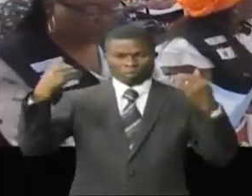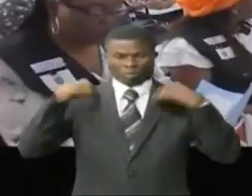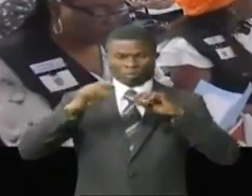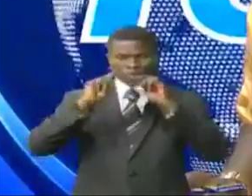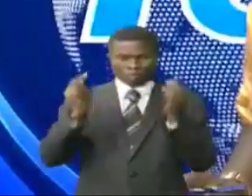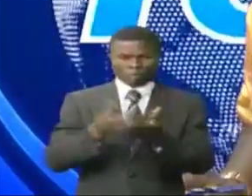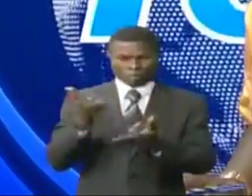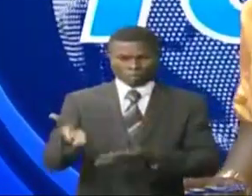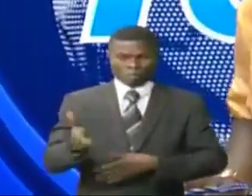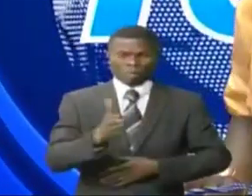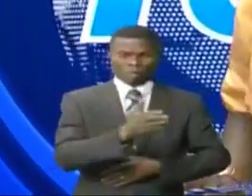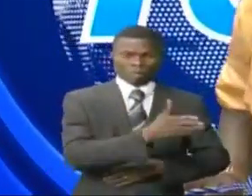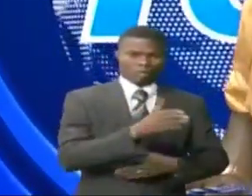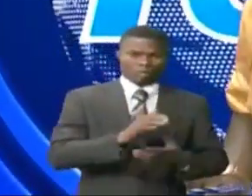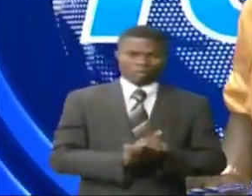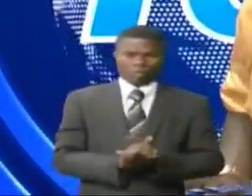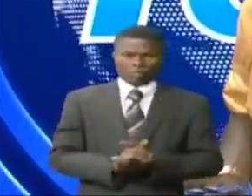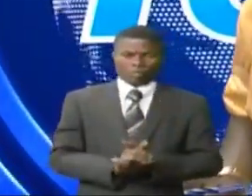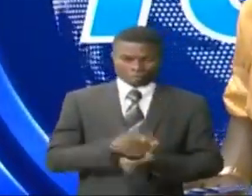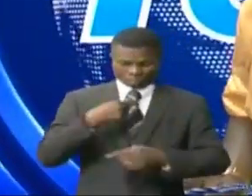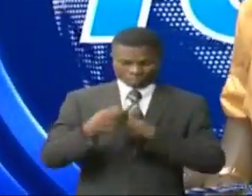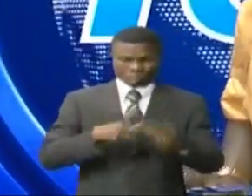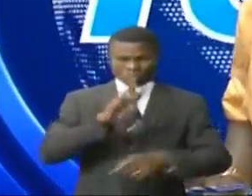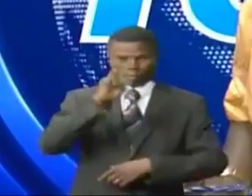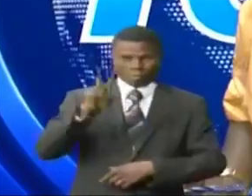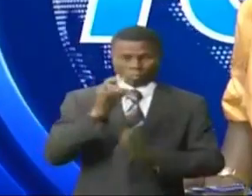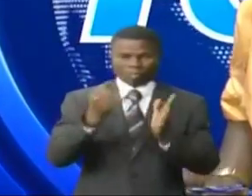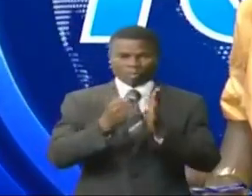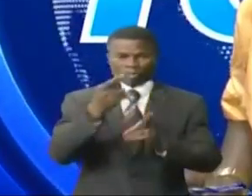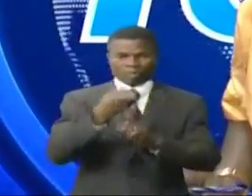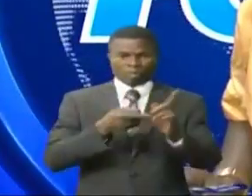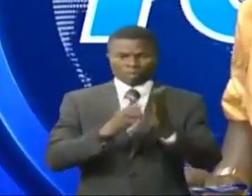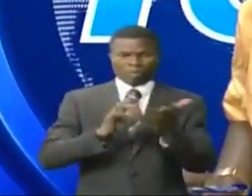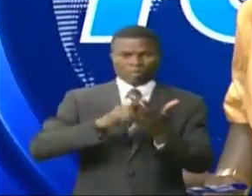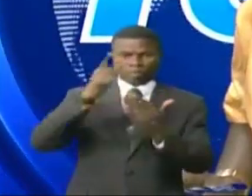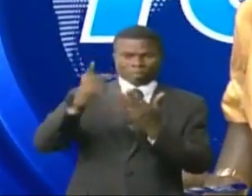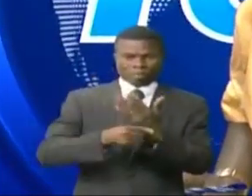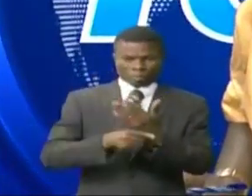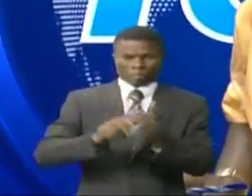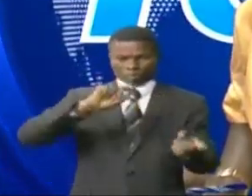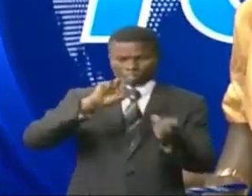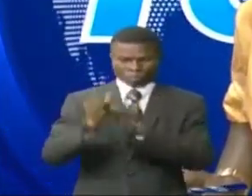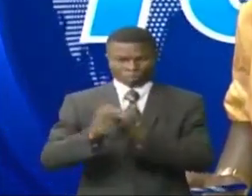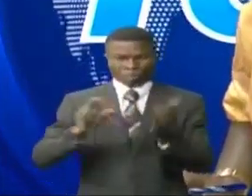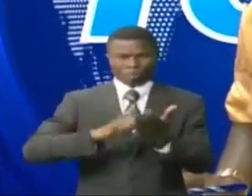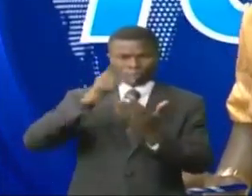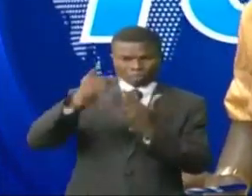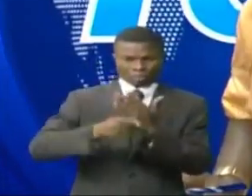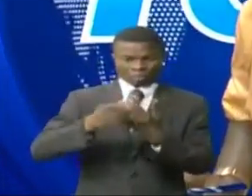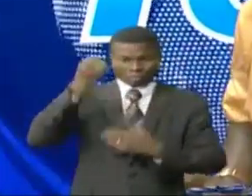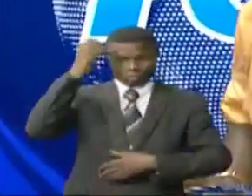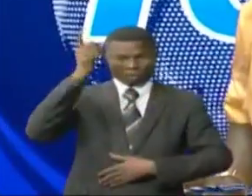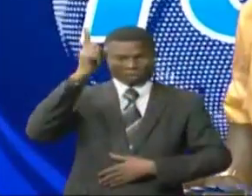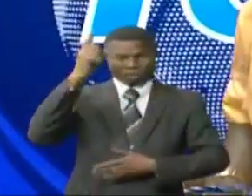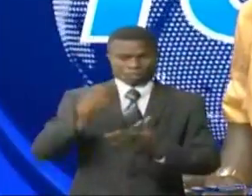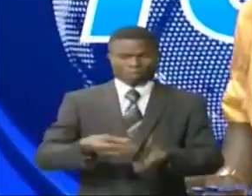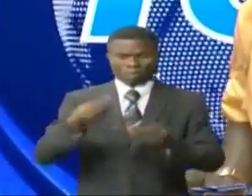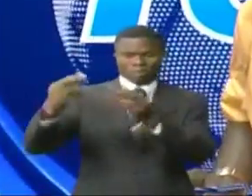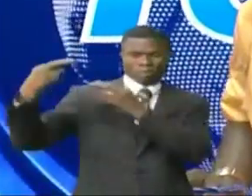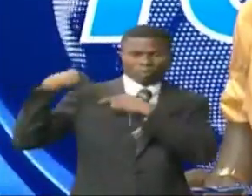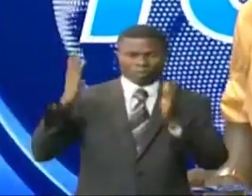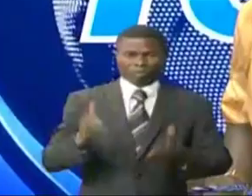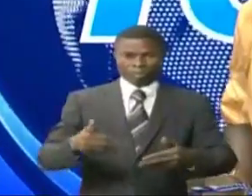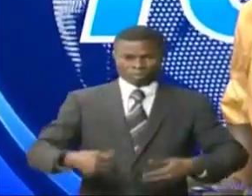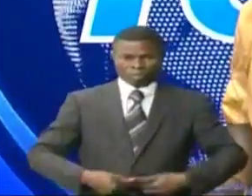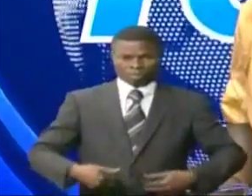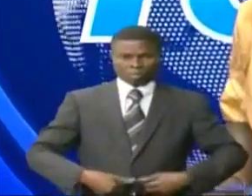structures. Coup d'envoi ce vendredi 6 octobre du projet Mbongwana, un projet qui vise à responsabiliser les